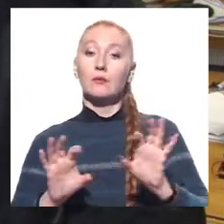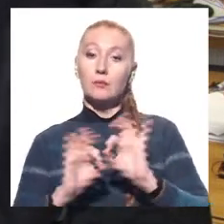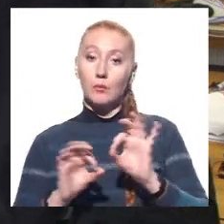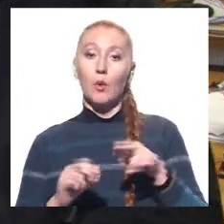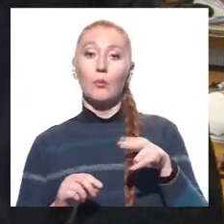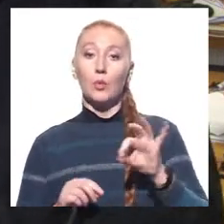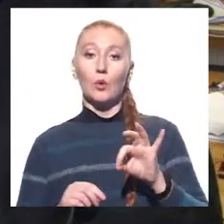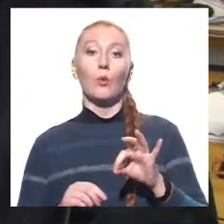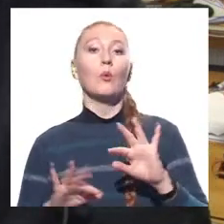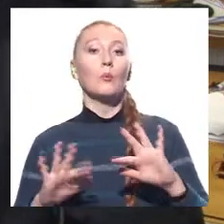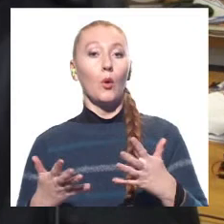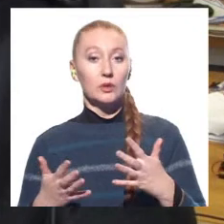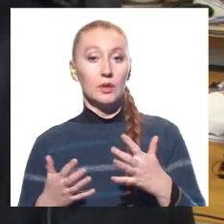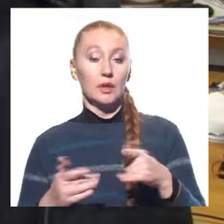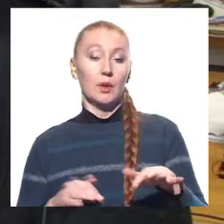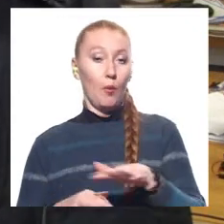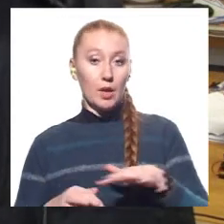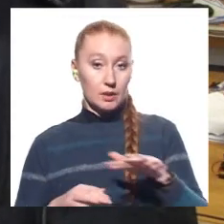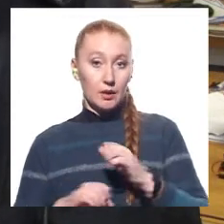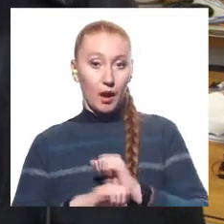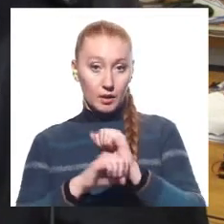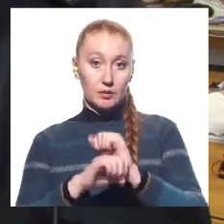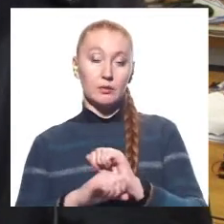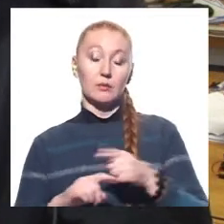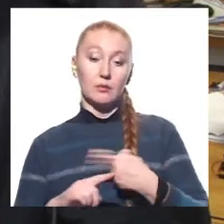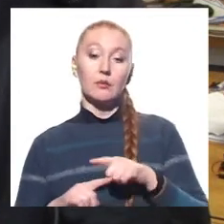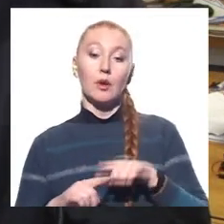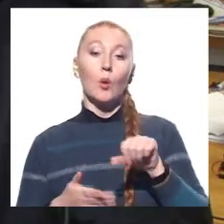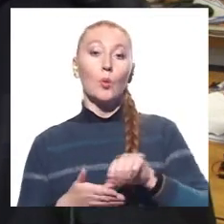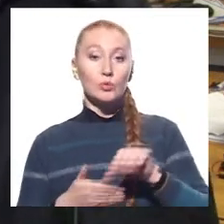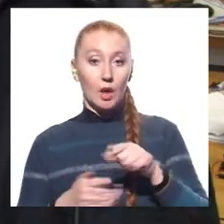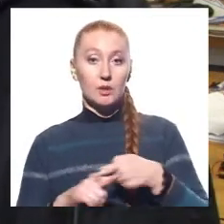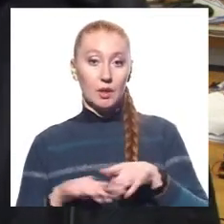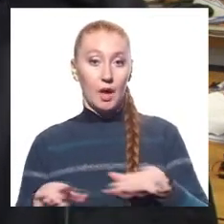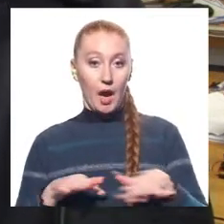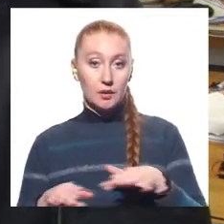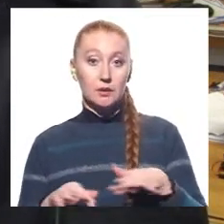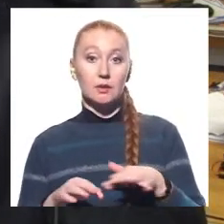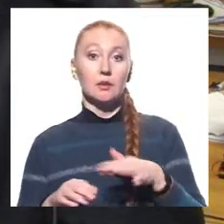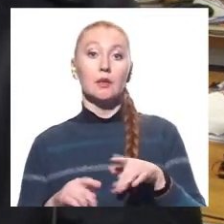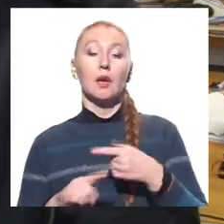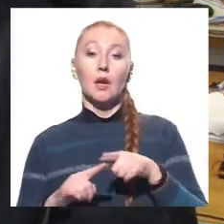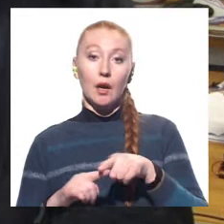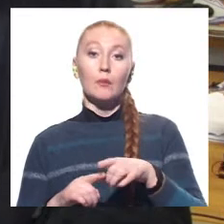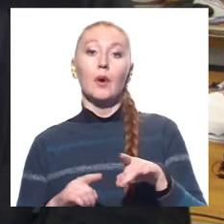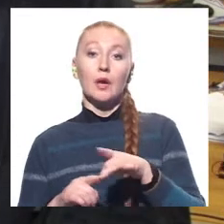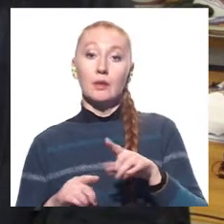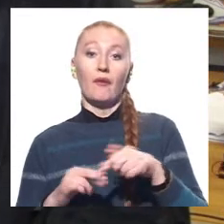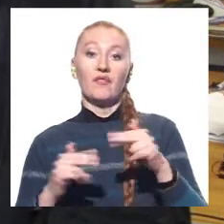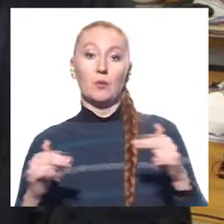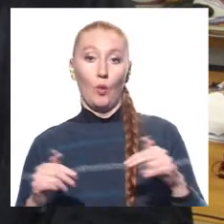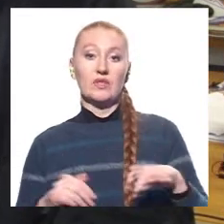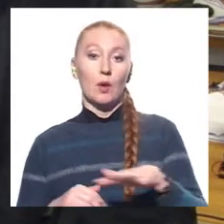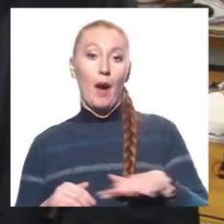розповідалося, власне, про події Майдану і, ну, усні згадки, тобто, власне, учасників цих подій. І, власне, це оригінальний контекст був саме Дніпровський